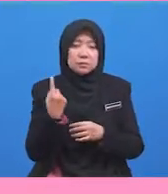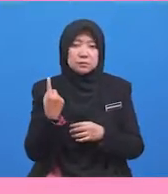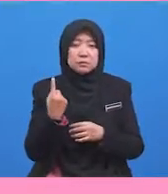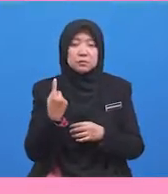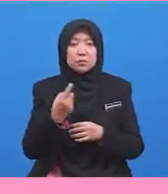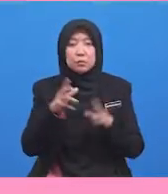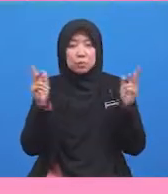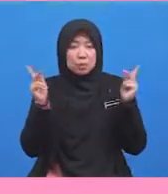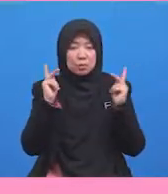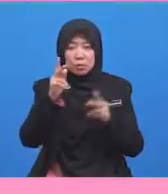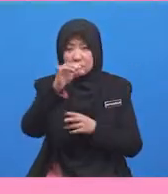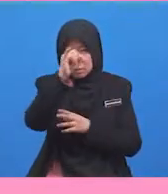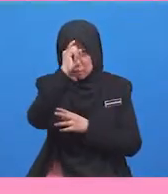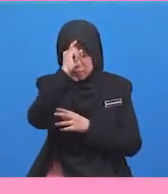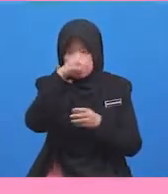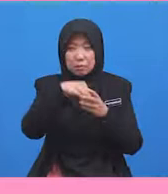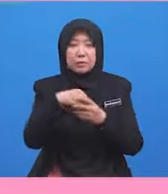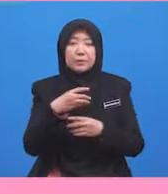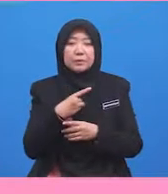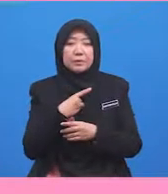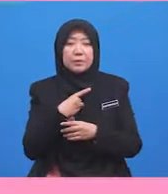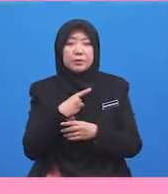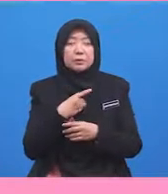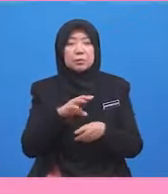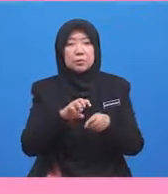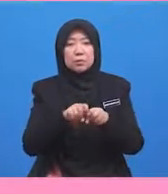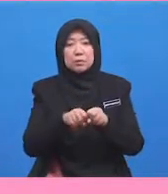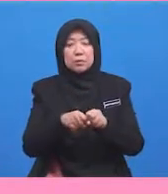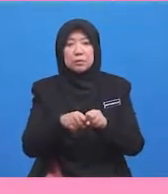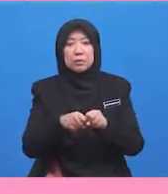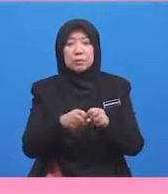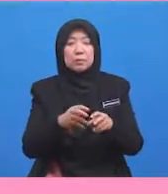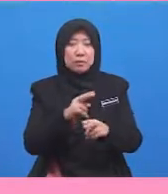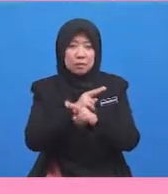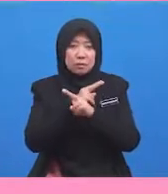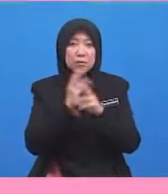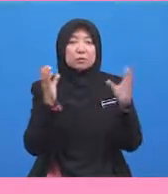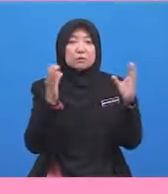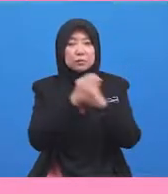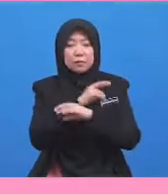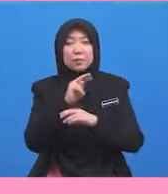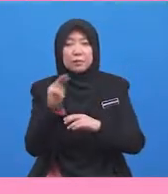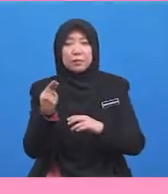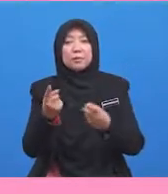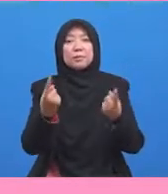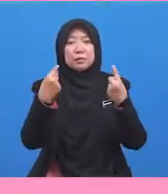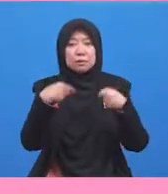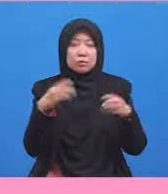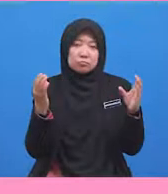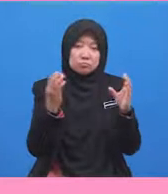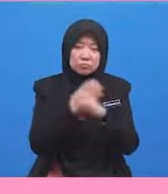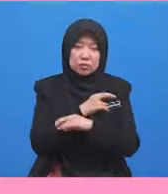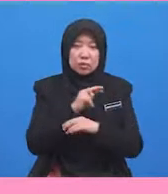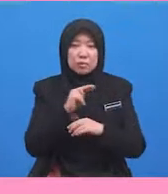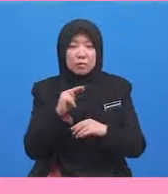keimanan dalam diri agar dapat menepis sebarang cabaran yang mendatang cabaran hidup remaja